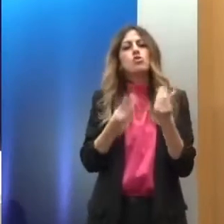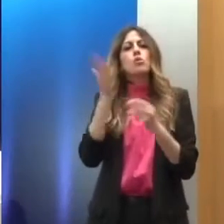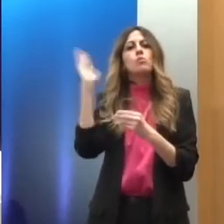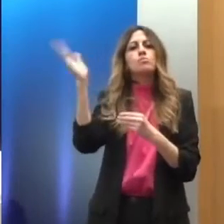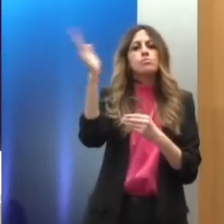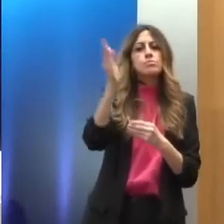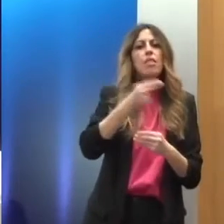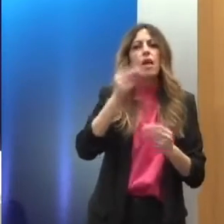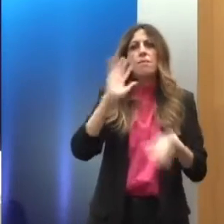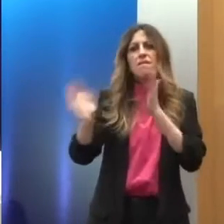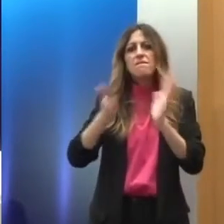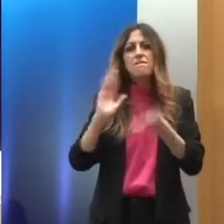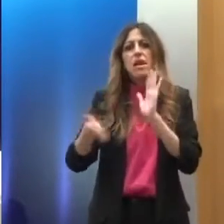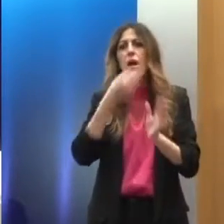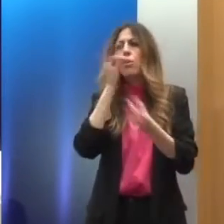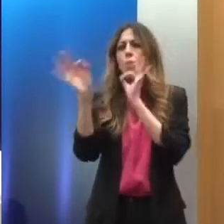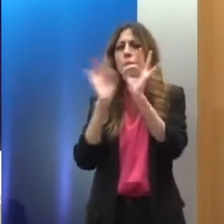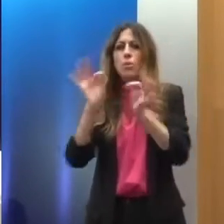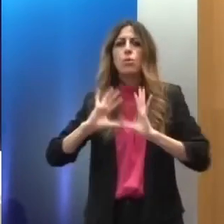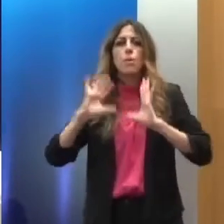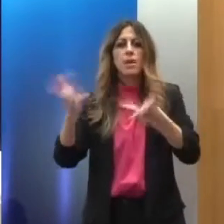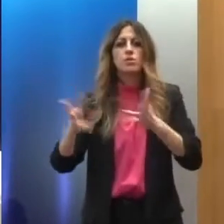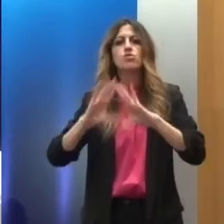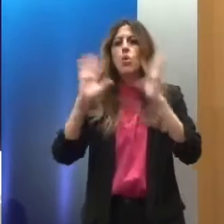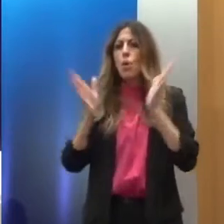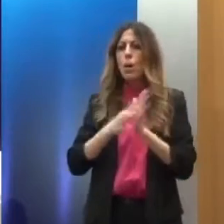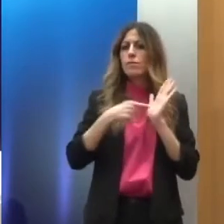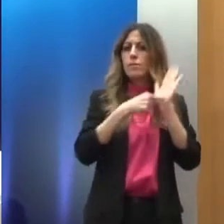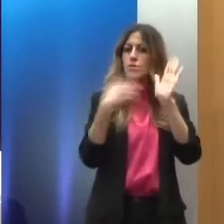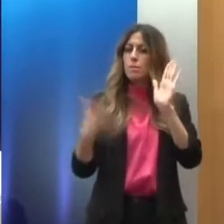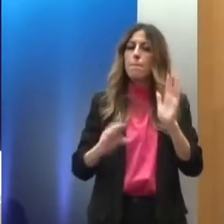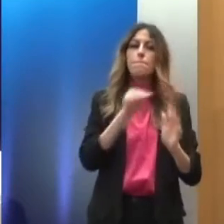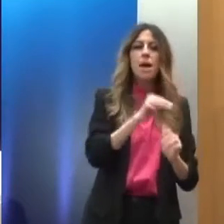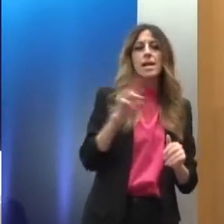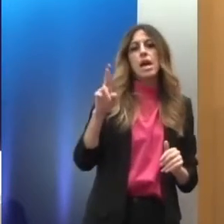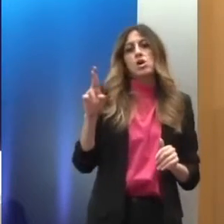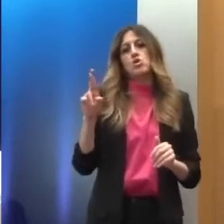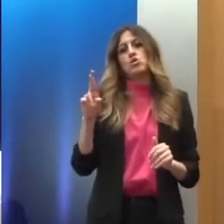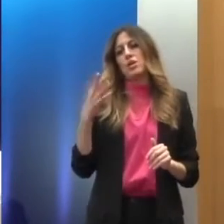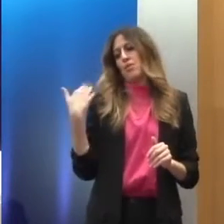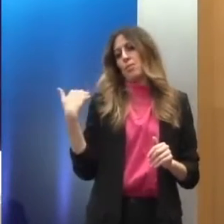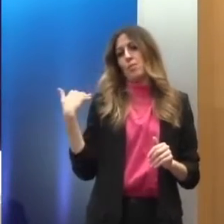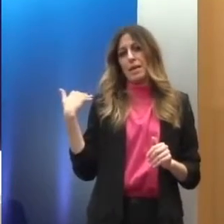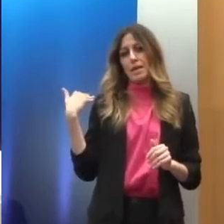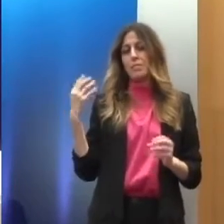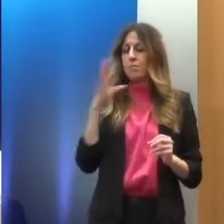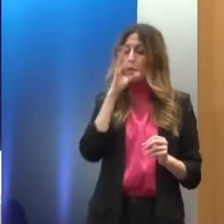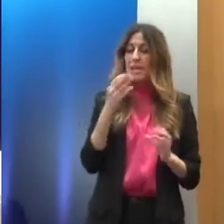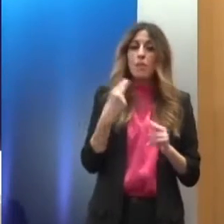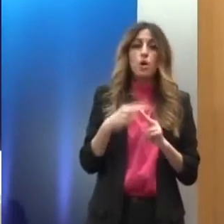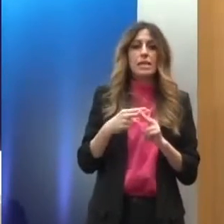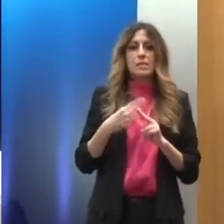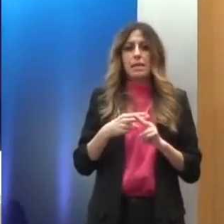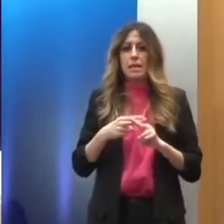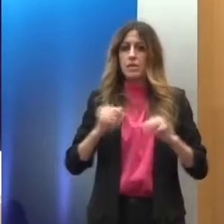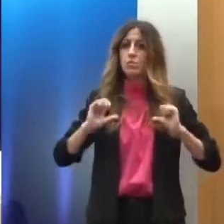ρατσιστικής βίας. Όλα αυτά τα οποία παρουσίασε η Μαρία Ιρωσίδη νωρίτερα και τις πολύ σημαντικές δράσεις που υιοθετήθηκαν και στην Ελλάδα. Από τη μία